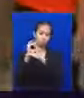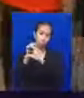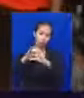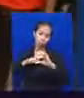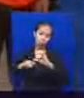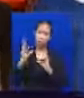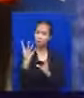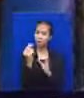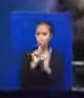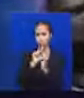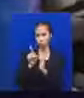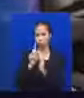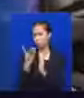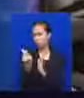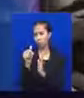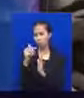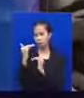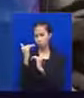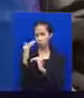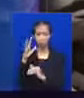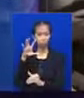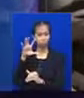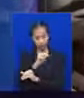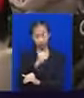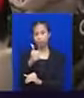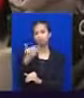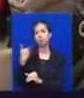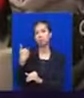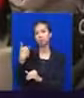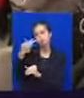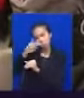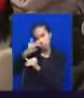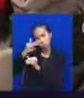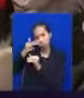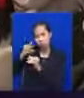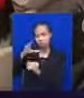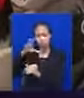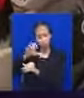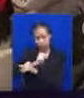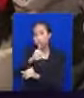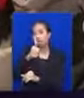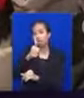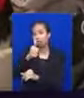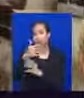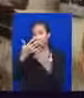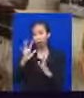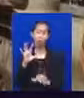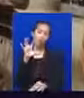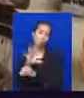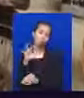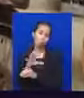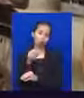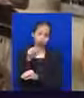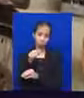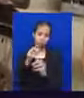ะไม่ให้เกินที่กฎหมายกำหนดด้วยกล้องตรวจจับความเร็วด้วยแสงเลเซอร์และเพิ่มประสิทธิภาพการควบคุมการใช้ความเร็วและก